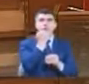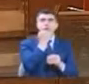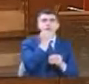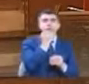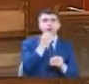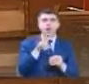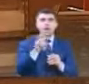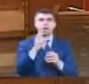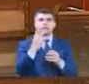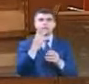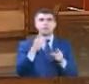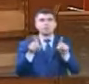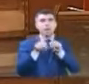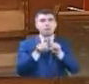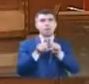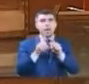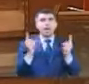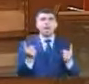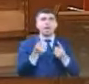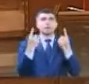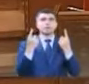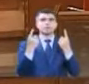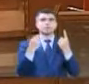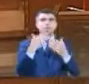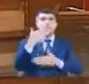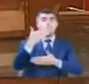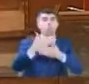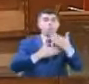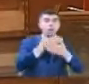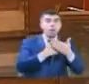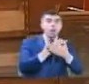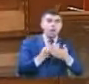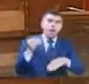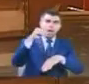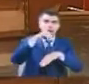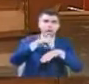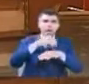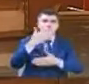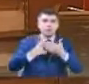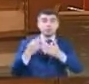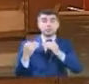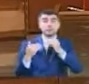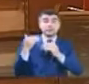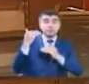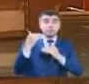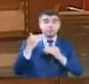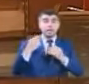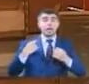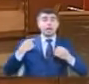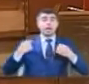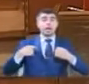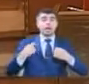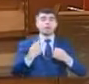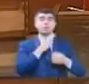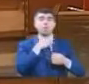ارتكبت ويجب ان تصحح واحد كاع الفواتير تقريبا اللي وقع فيها اشكاليات يجب ان تعاد والرئيس السيد رئيس الحكومه